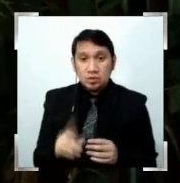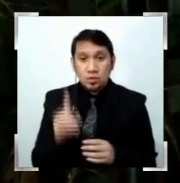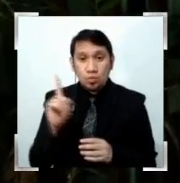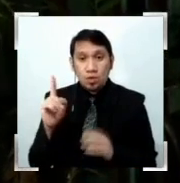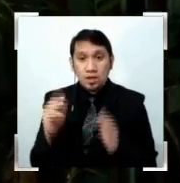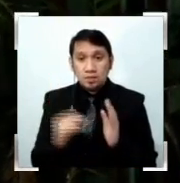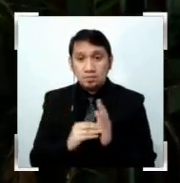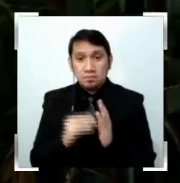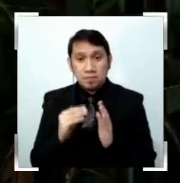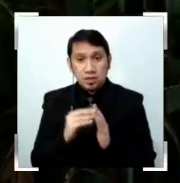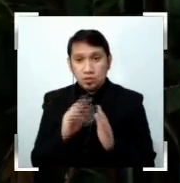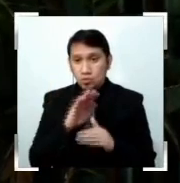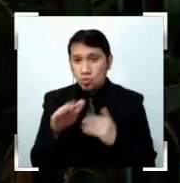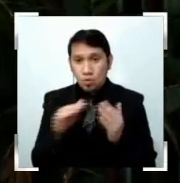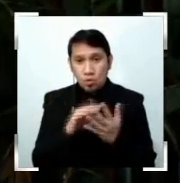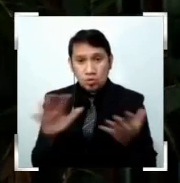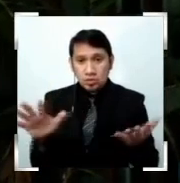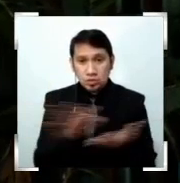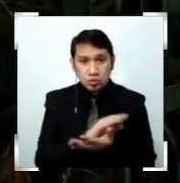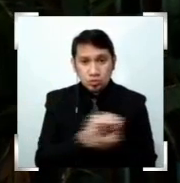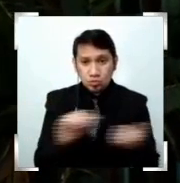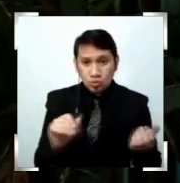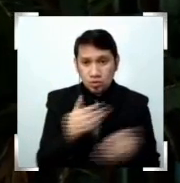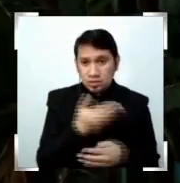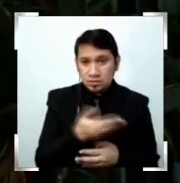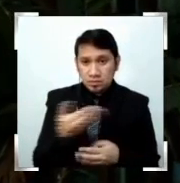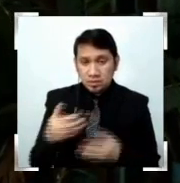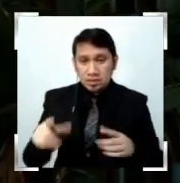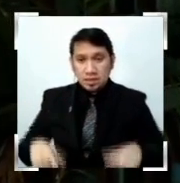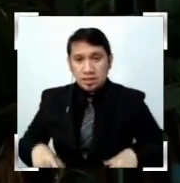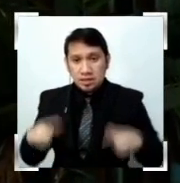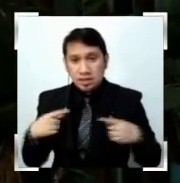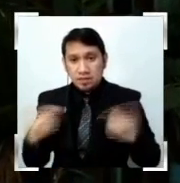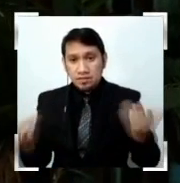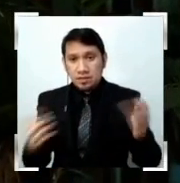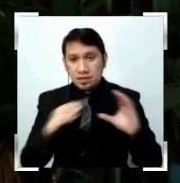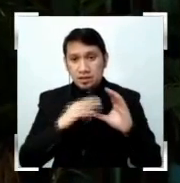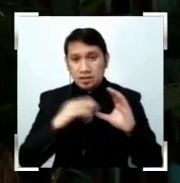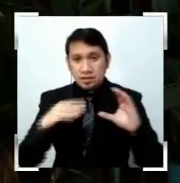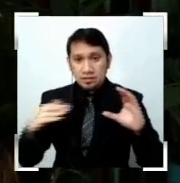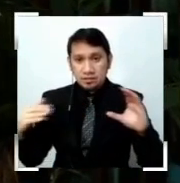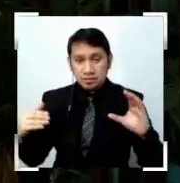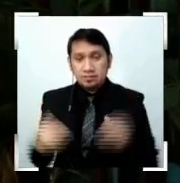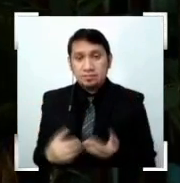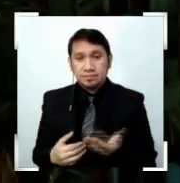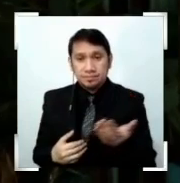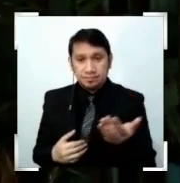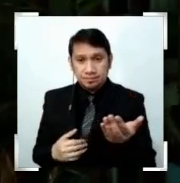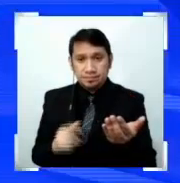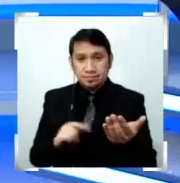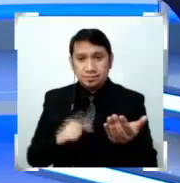halaga ng pinsala sa ari-arian. Live mula sa La Union, ako po si JP Soriano, ang inyong saksi.